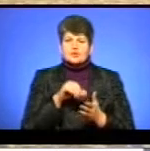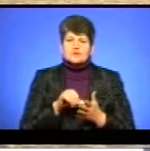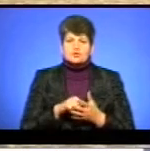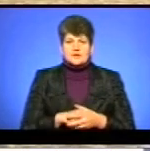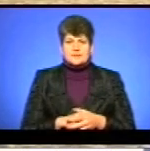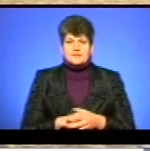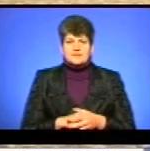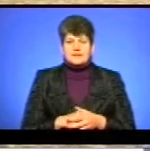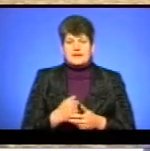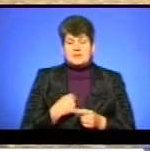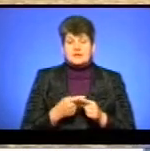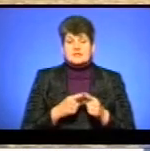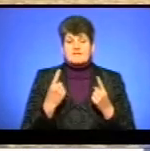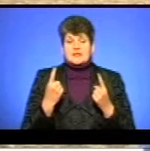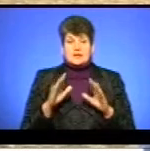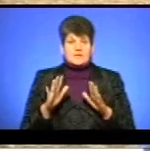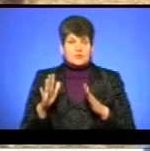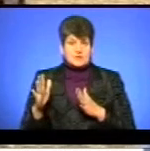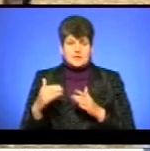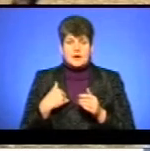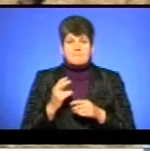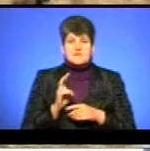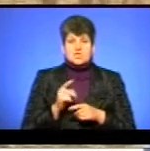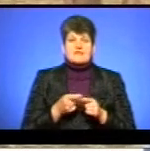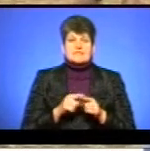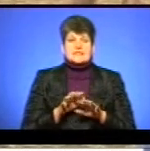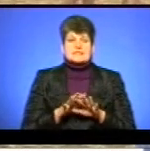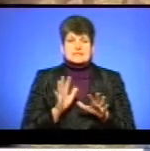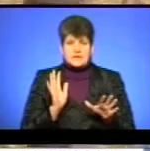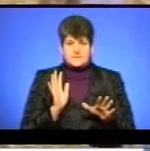виступати? Для мене це велика подія, тому що я прийшла в цей зал.